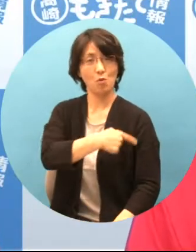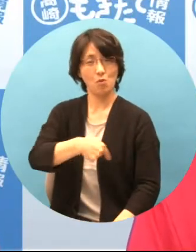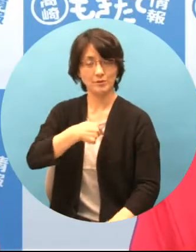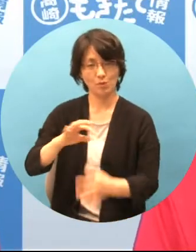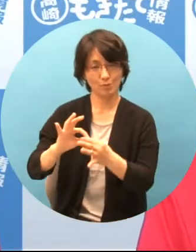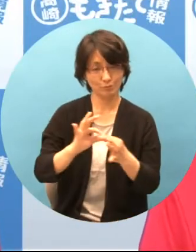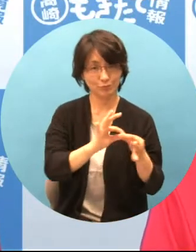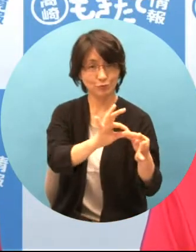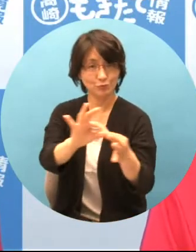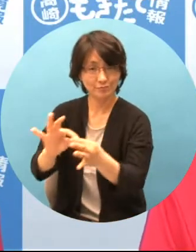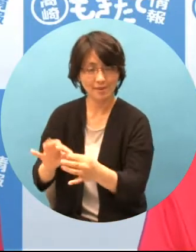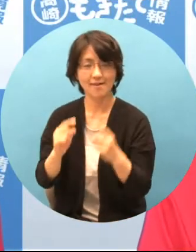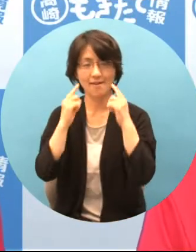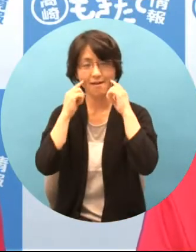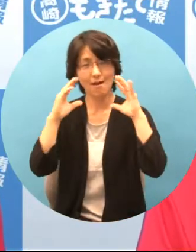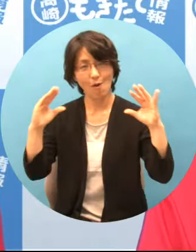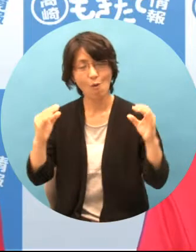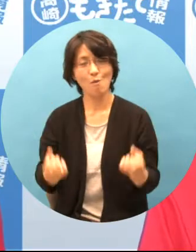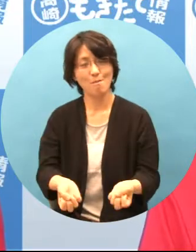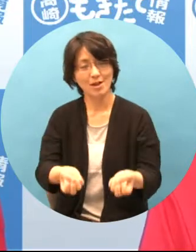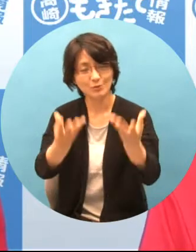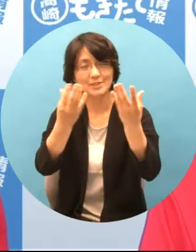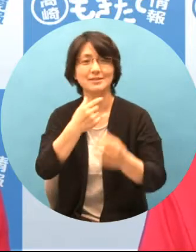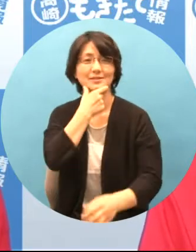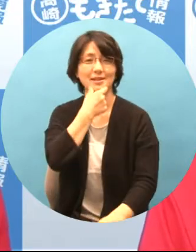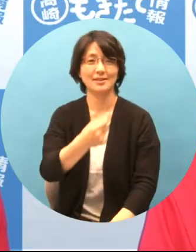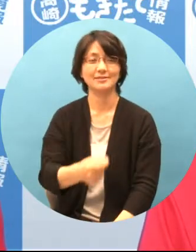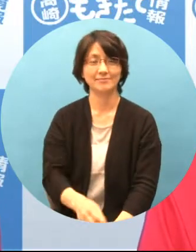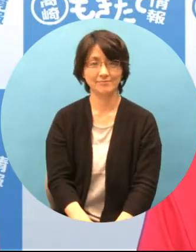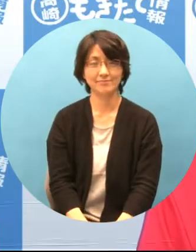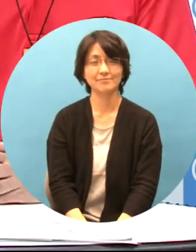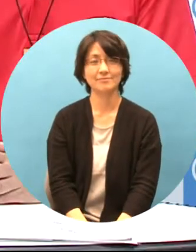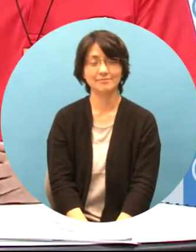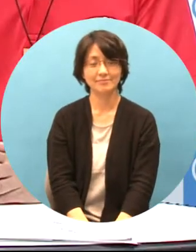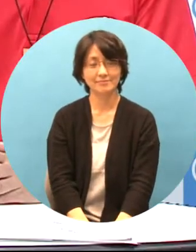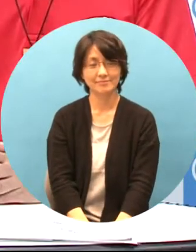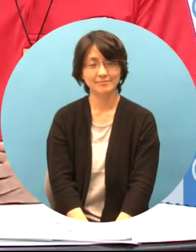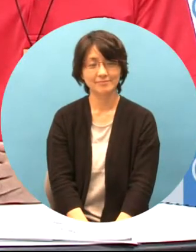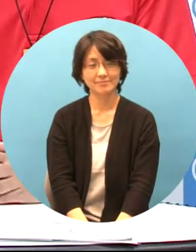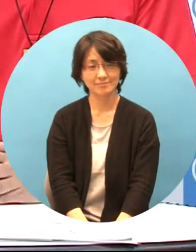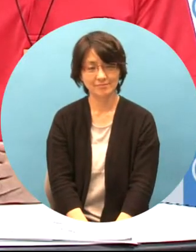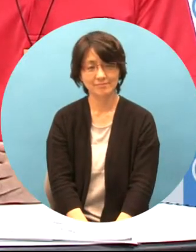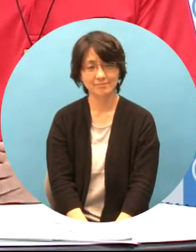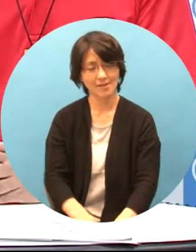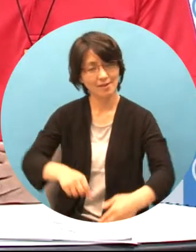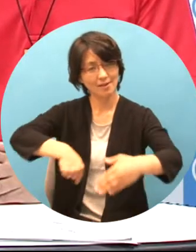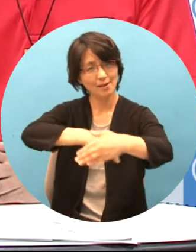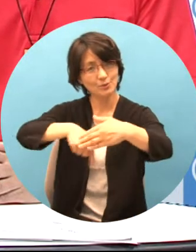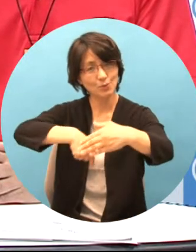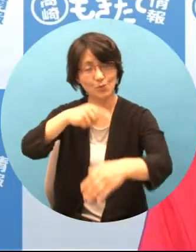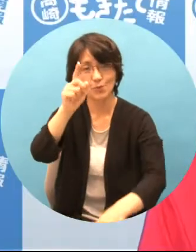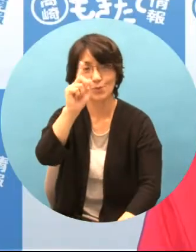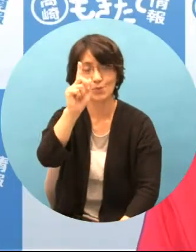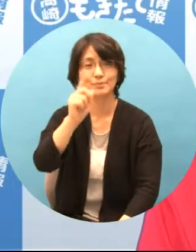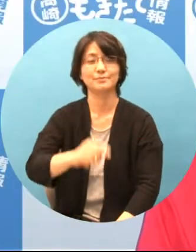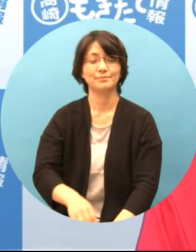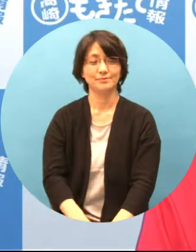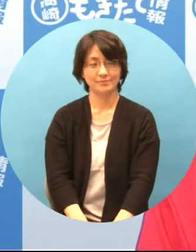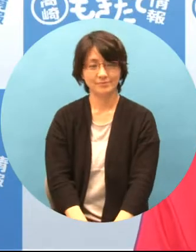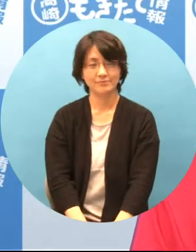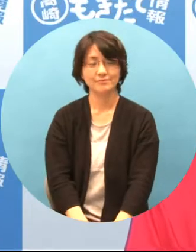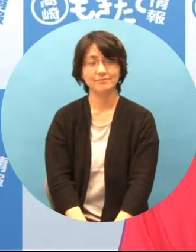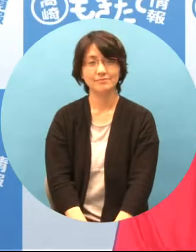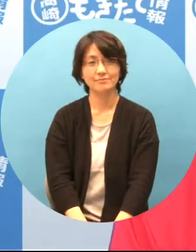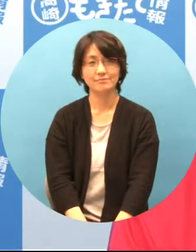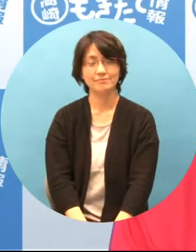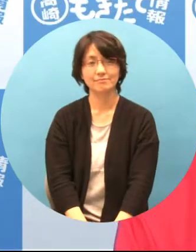つに結んで笑顔あふれる高崎祭りを作り上げていきたいと思っております。 はい、どんな出し物があるんですか？ 高崎祭